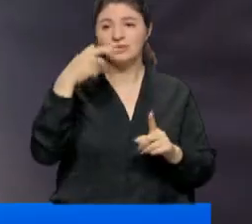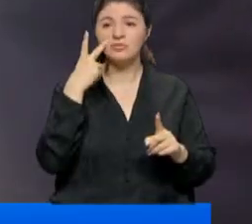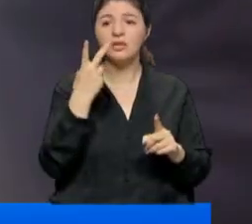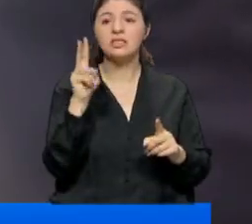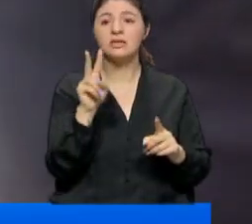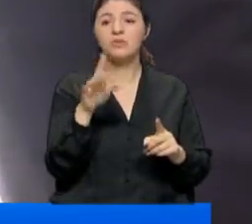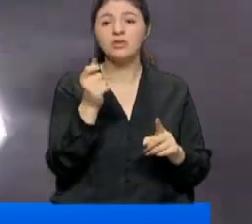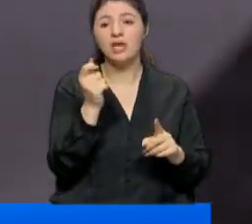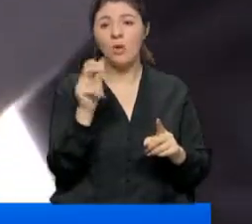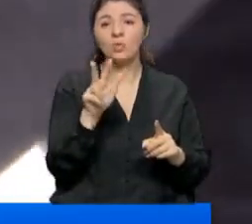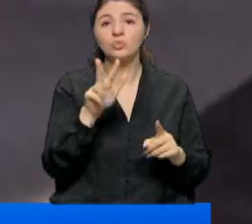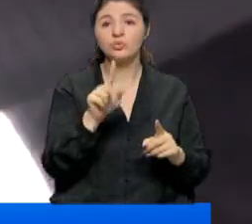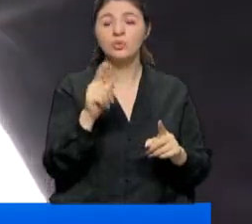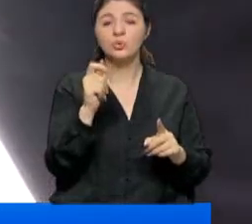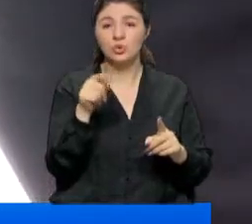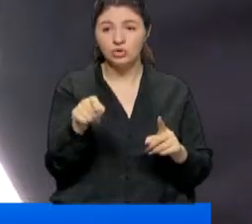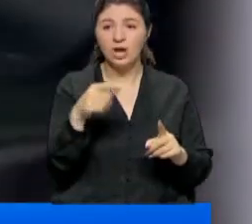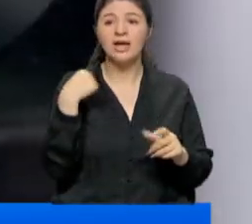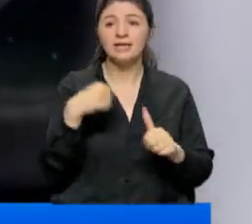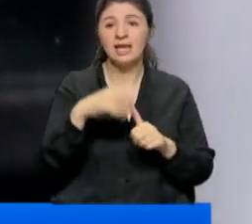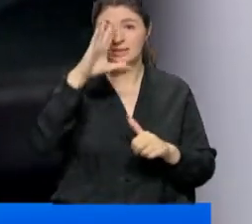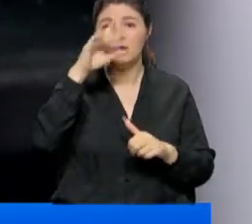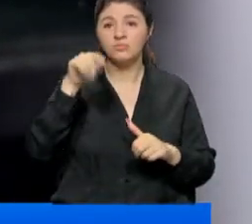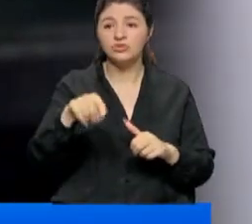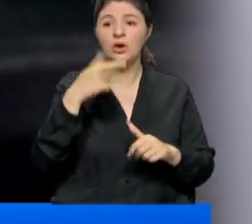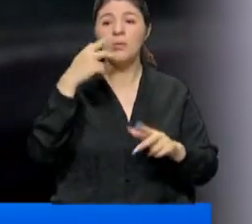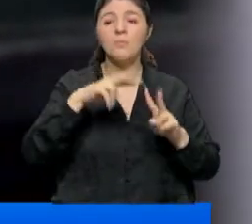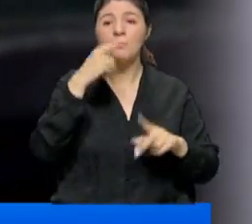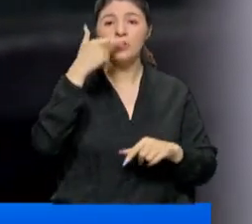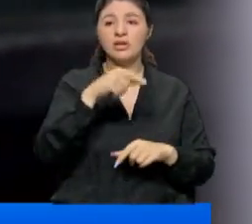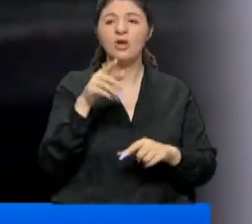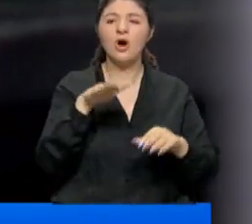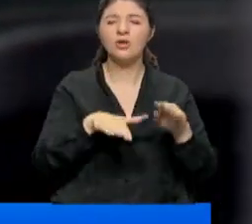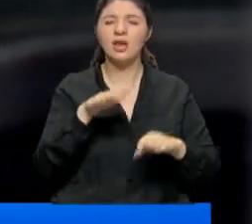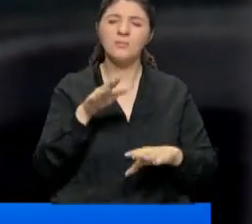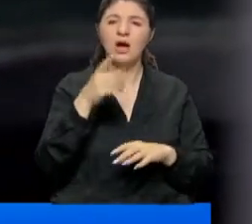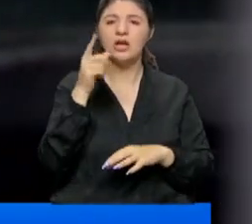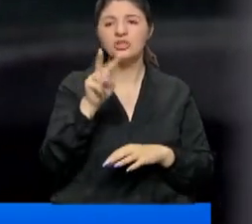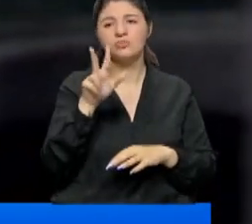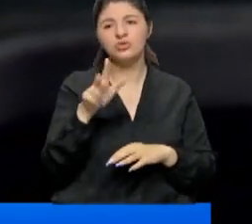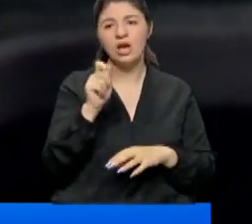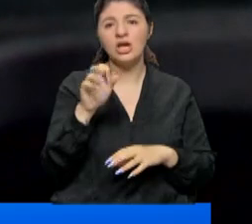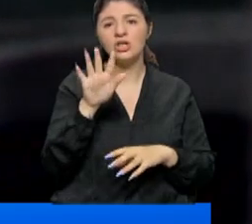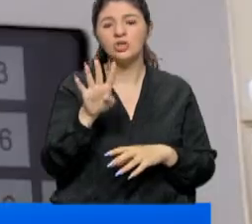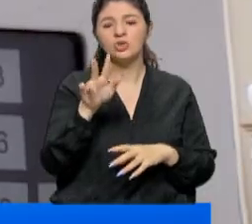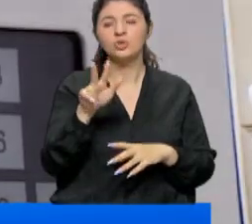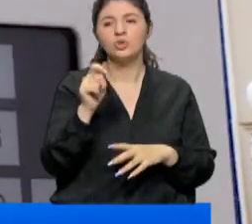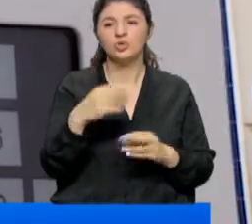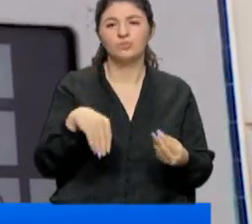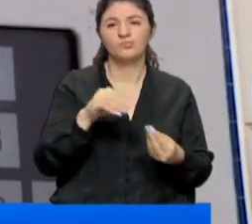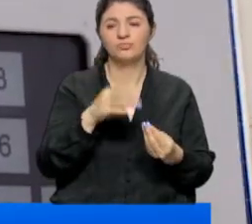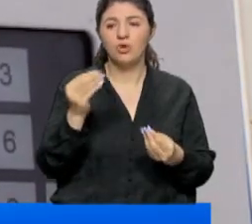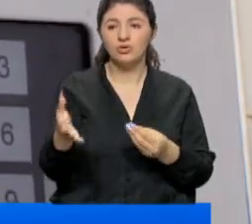ortalama 24 lira 31 kuruş ayine İstanbul'da motorinin litresi ortalama 23 lira 43 kuruş